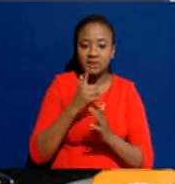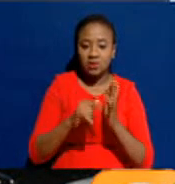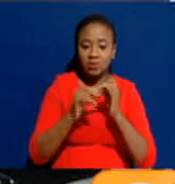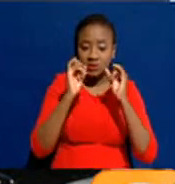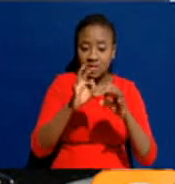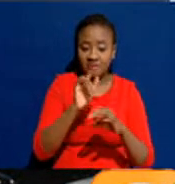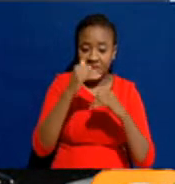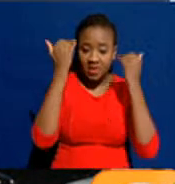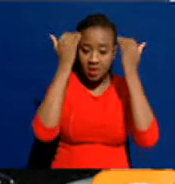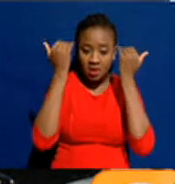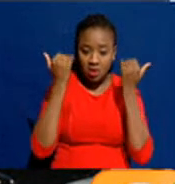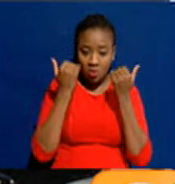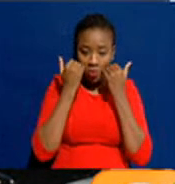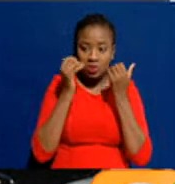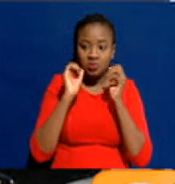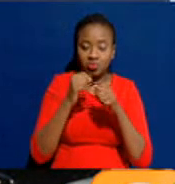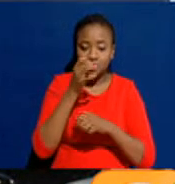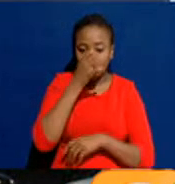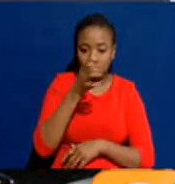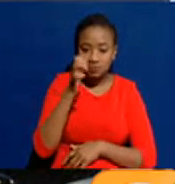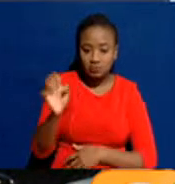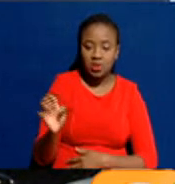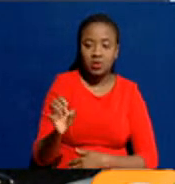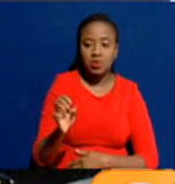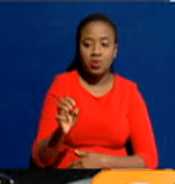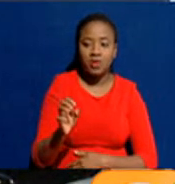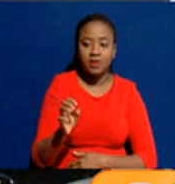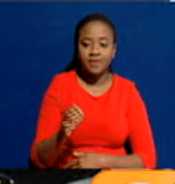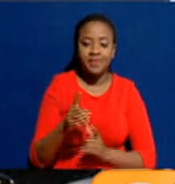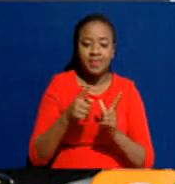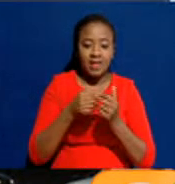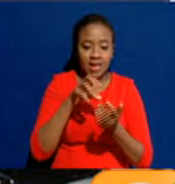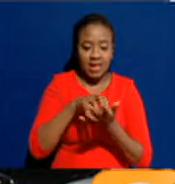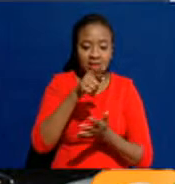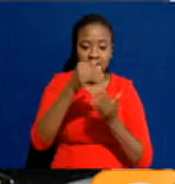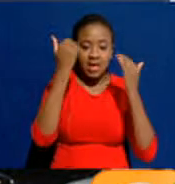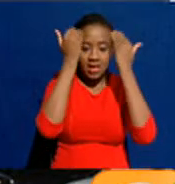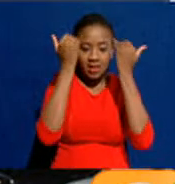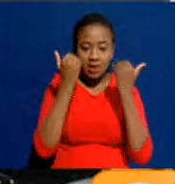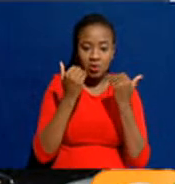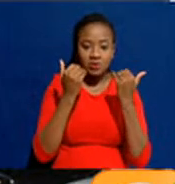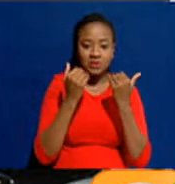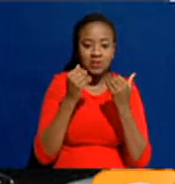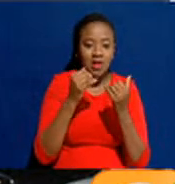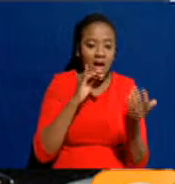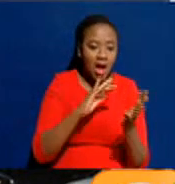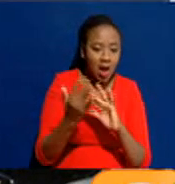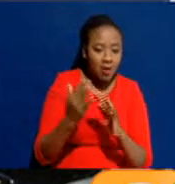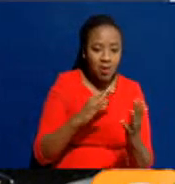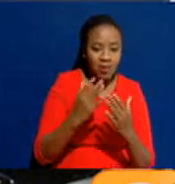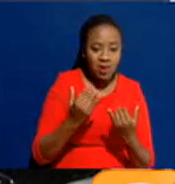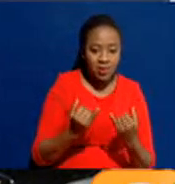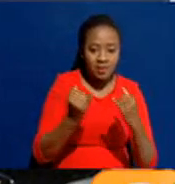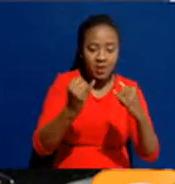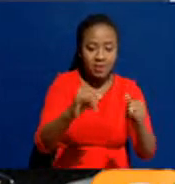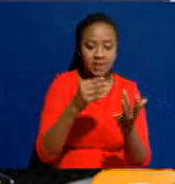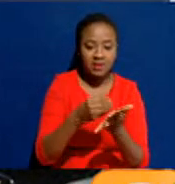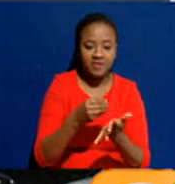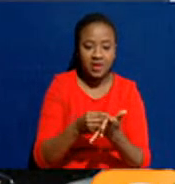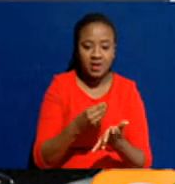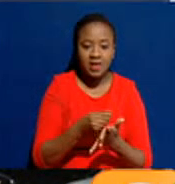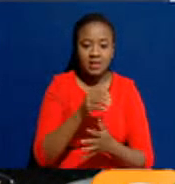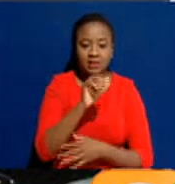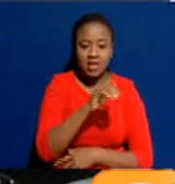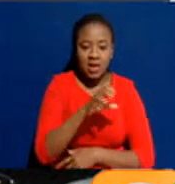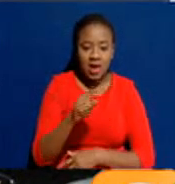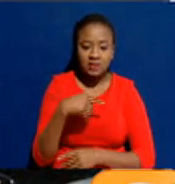ya mahakama itapuuzwa na EPRA, kesi inayoendelea mahakamani kuhusu utekelezaji wa sheria ya fedha ya